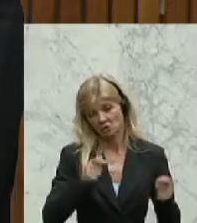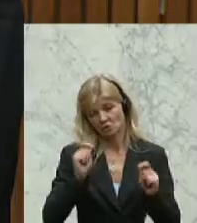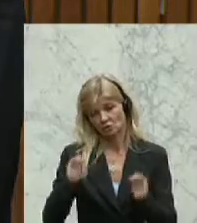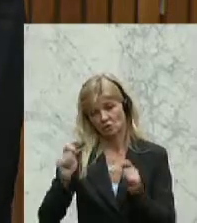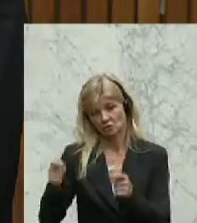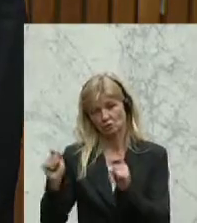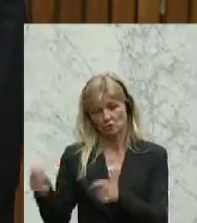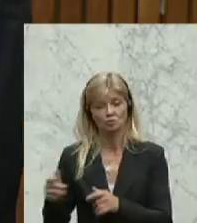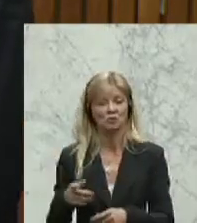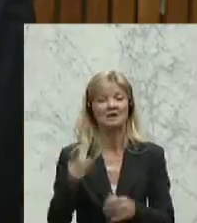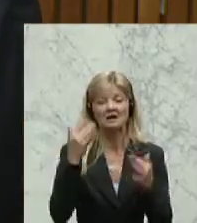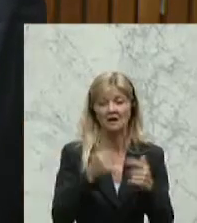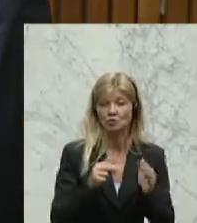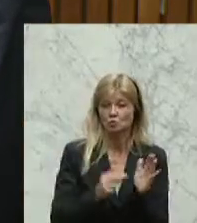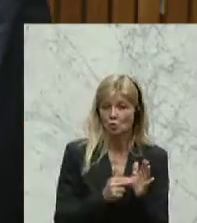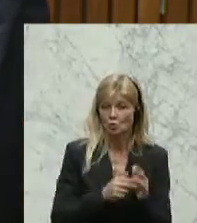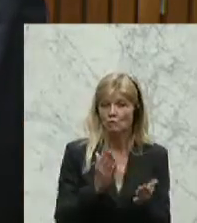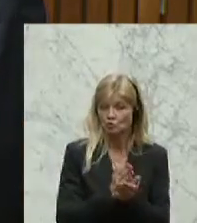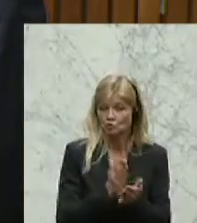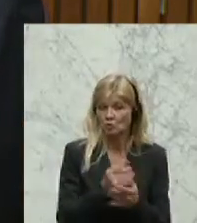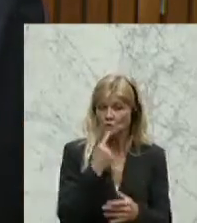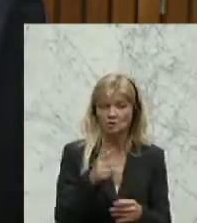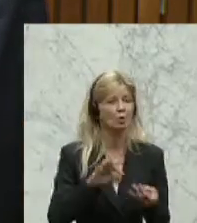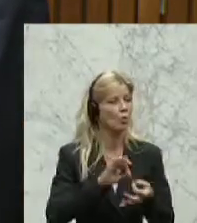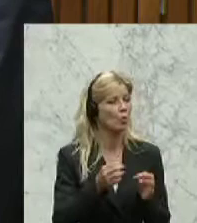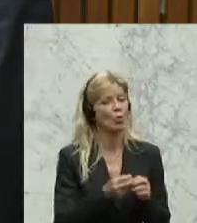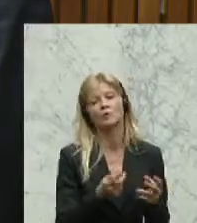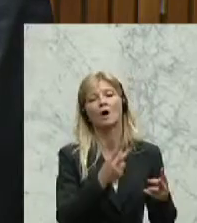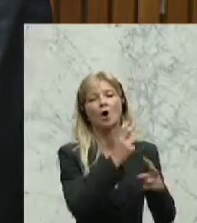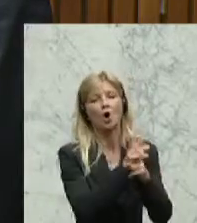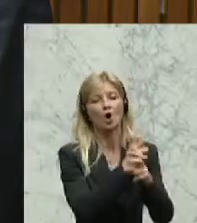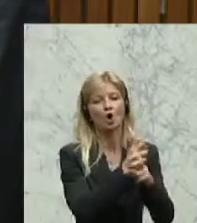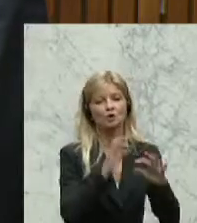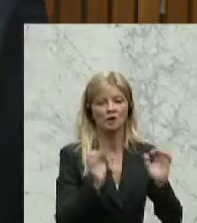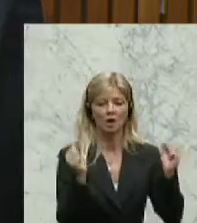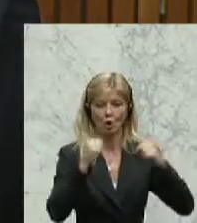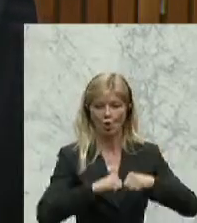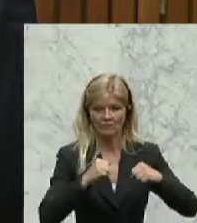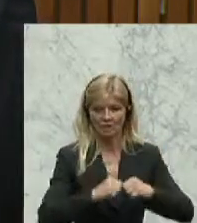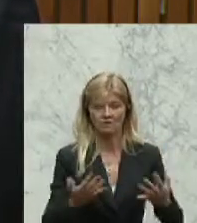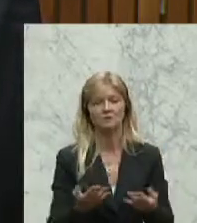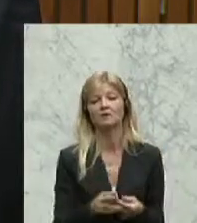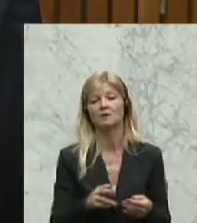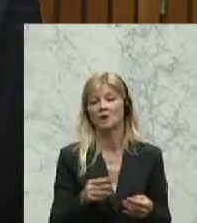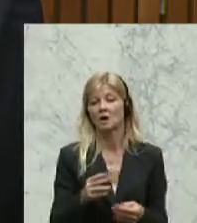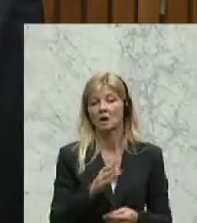rechnungshof österreich konvent wie lang ist das schon wieder aus nichts ist letzten endes geschehen